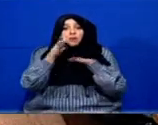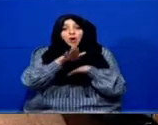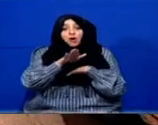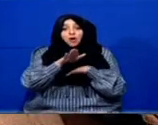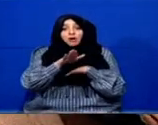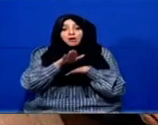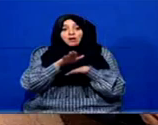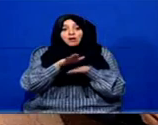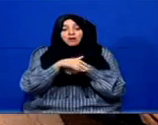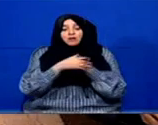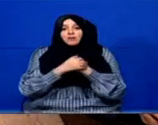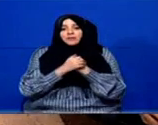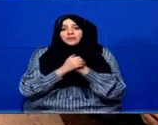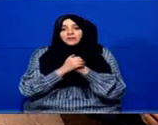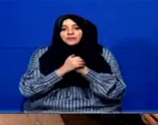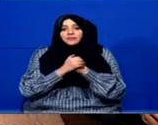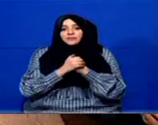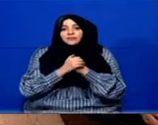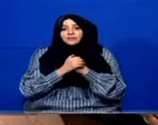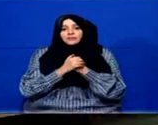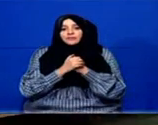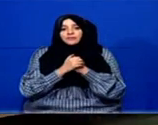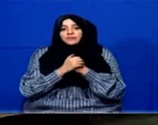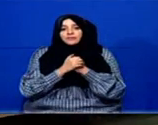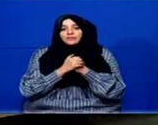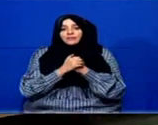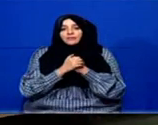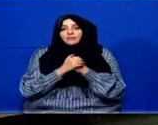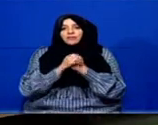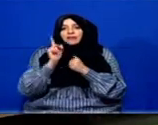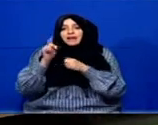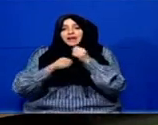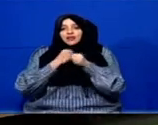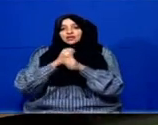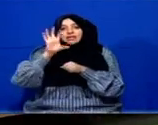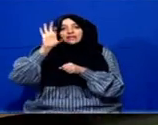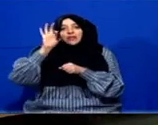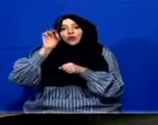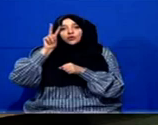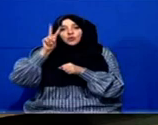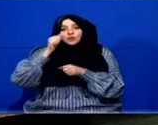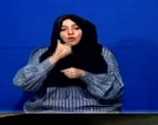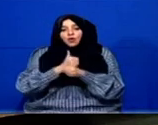ليه ربي يرحمو وتوفى علما انها هي عندها همم 52 سنه في عمرها